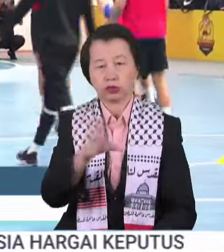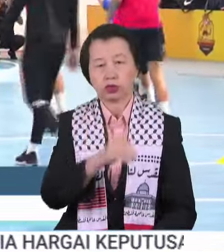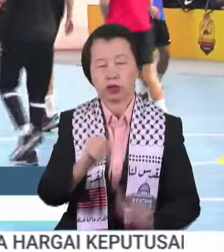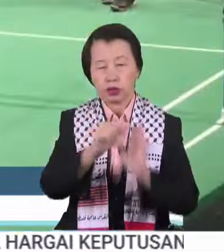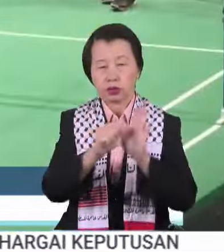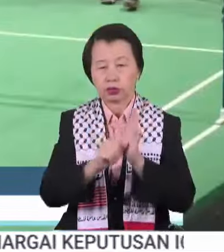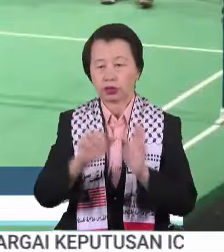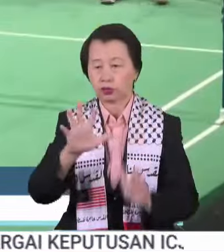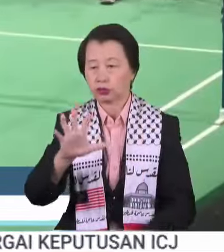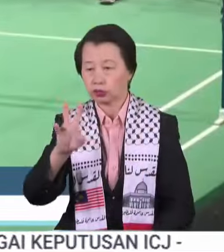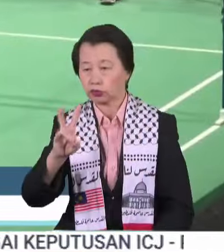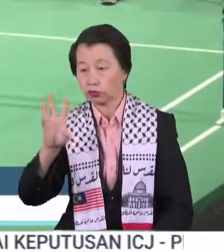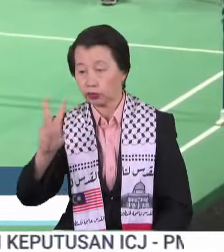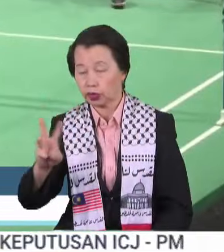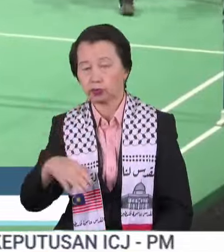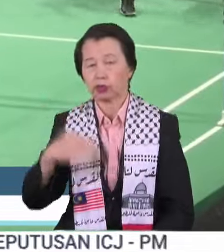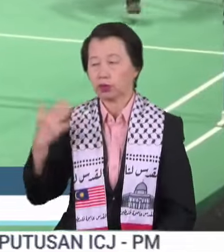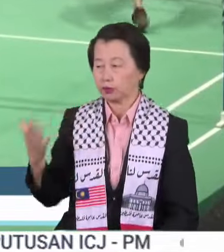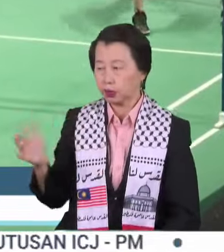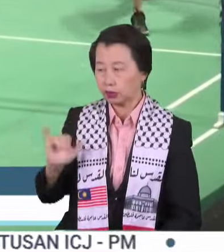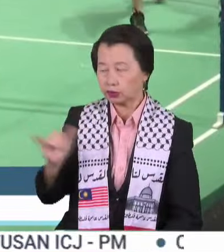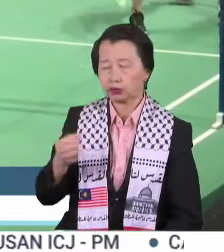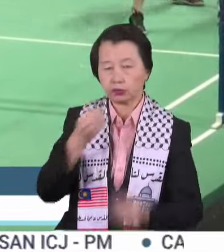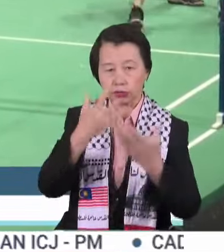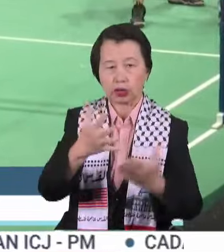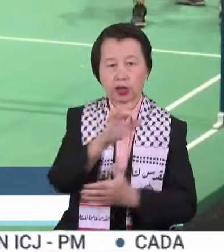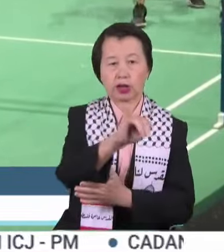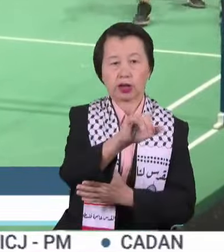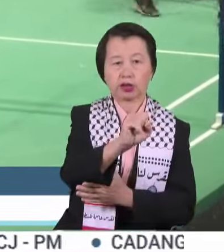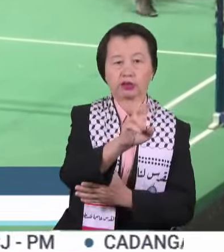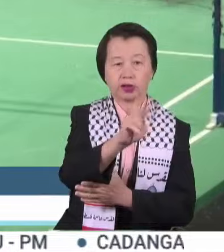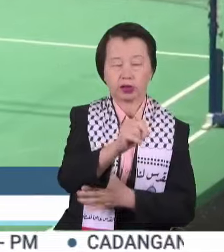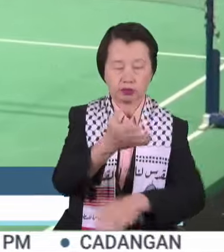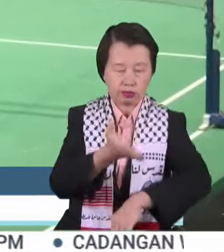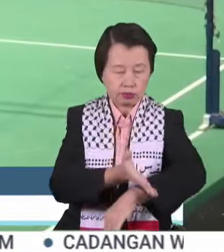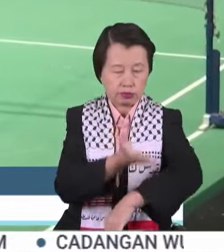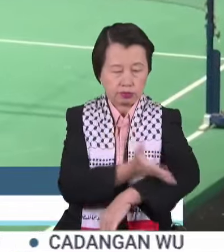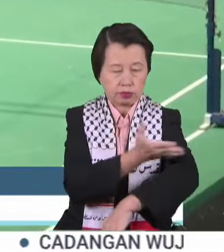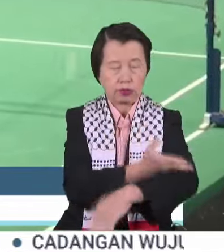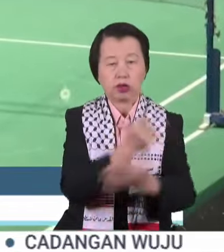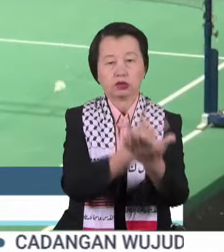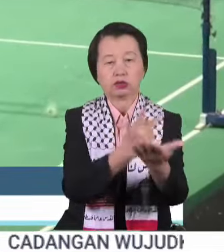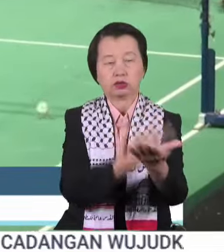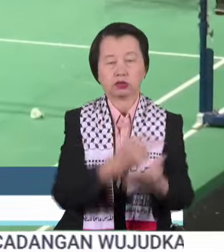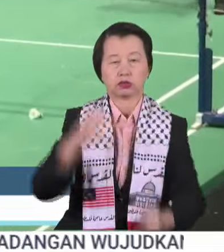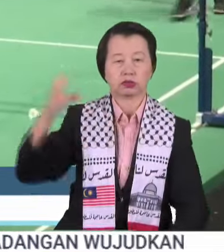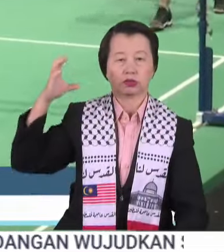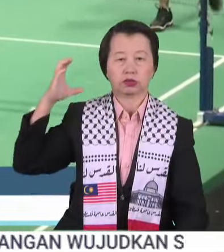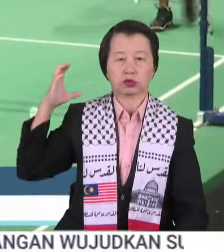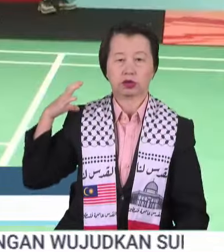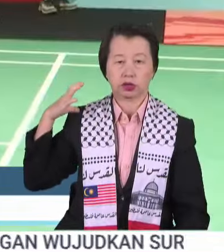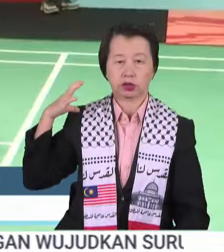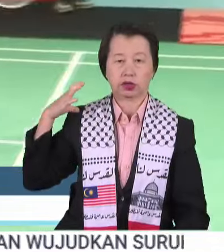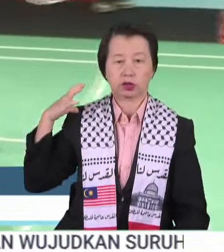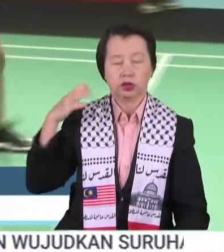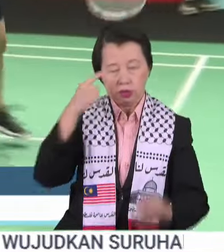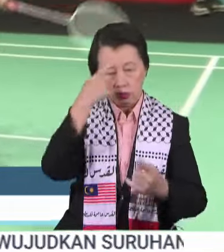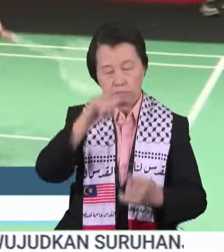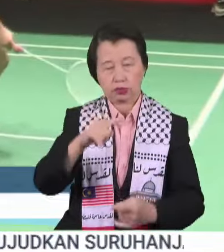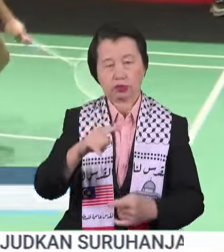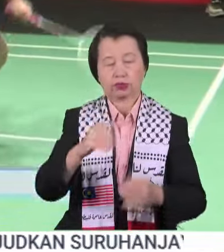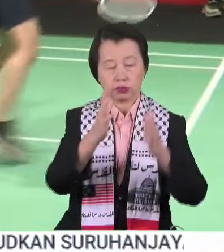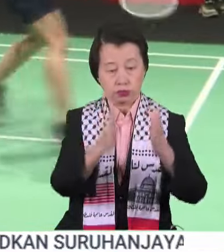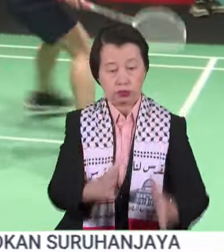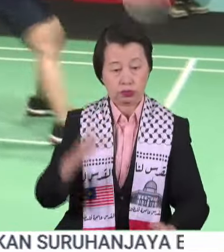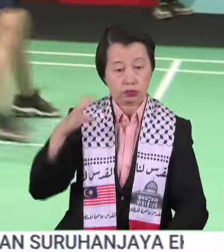576 beliau turut memaklumkan Institut sukan negara sedang memperkasakan kursus keur kejurulatihan kepada para